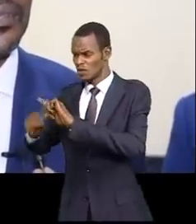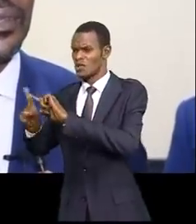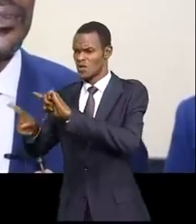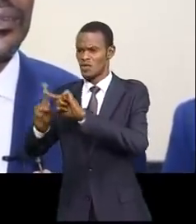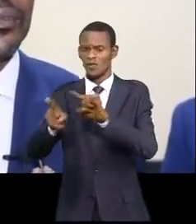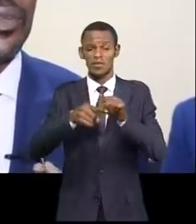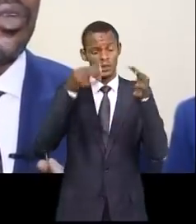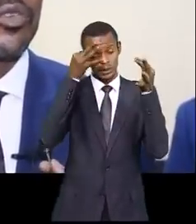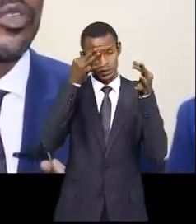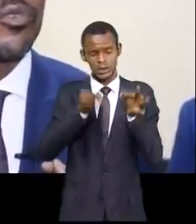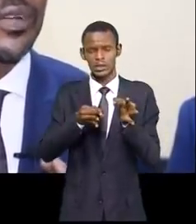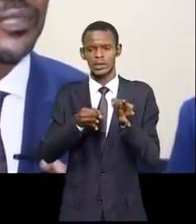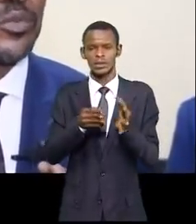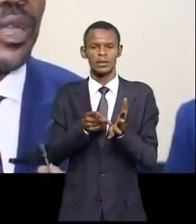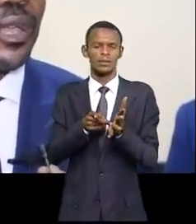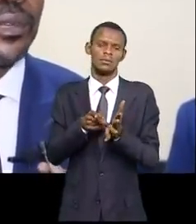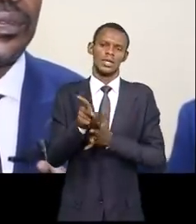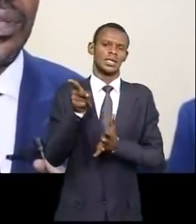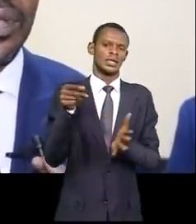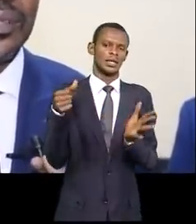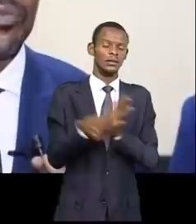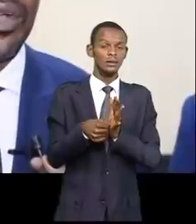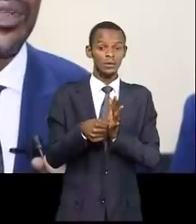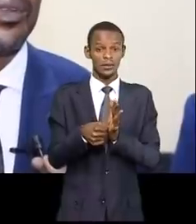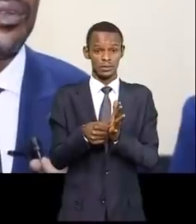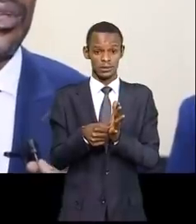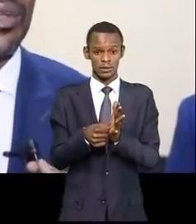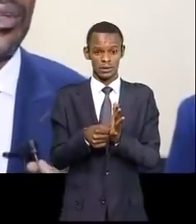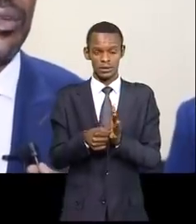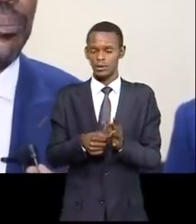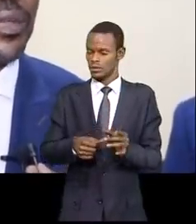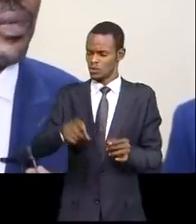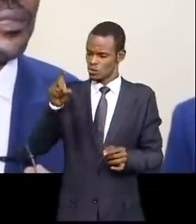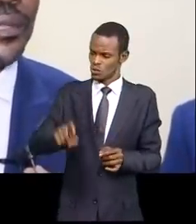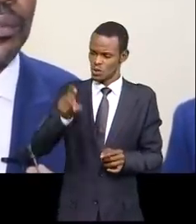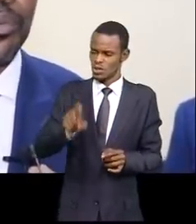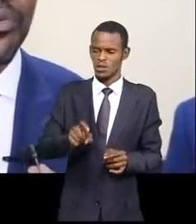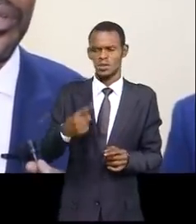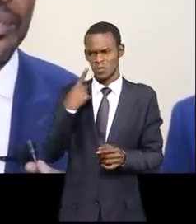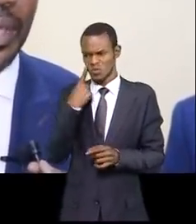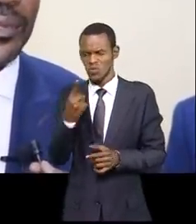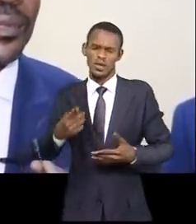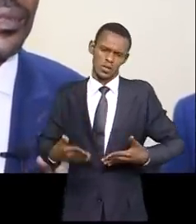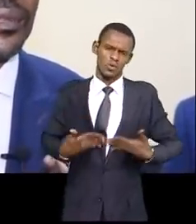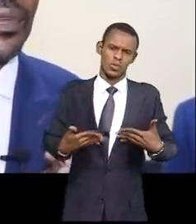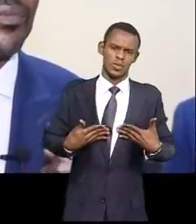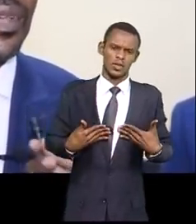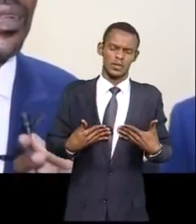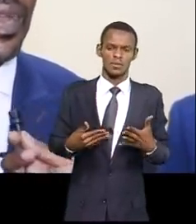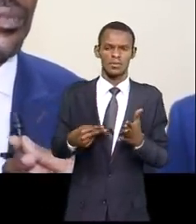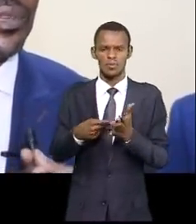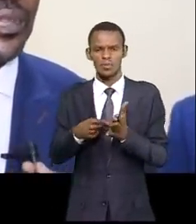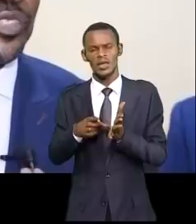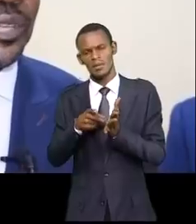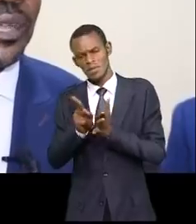s'acquitter de leur devoir citoyen à savoir le paiement des impôts et taxes qui reviennent